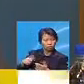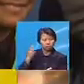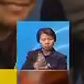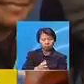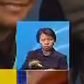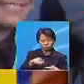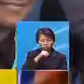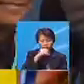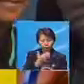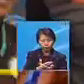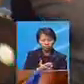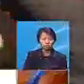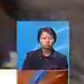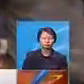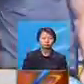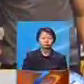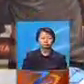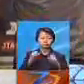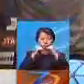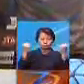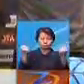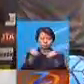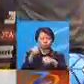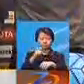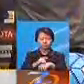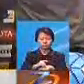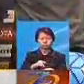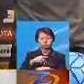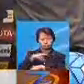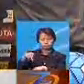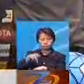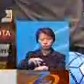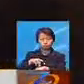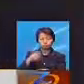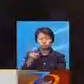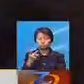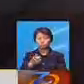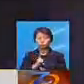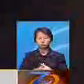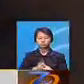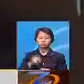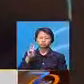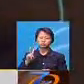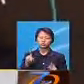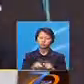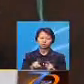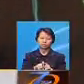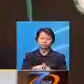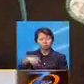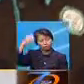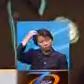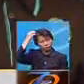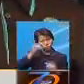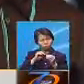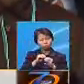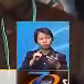good. Dalam aksi pertama di Stadium Painat di Bacolod, Filipina, kedua pasukan terikat dua sama. Selangor kini di